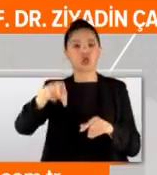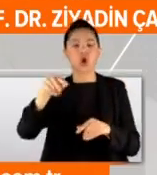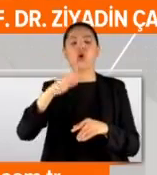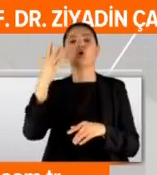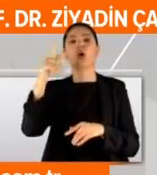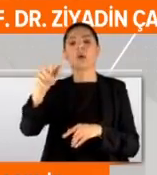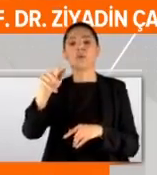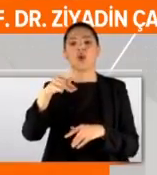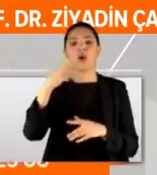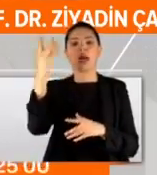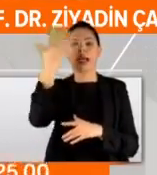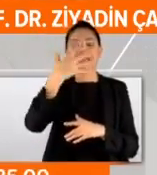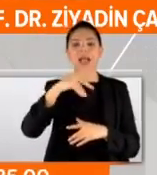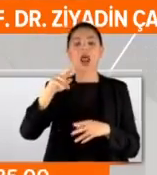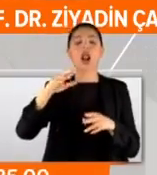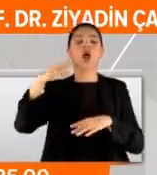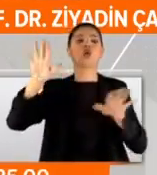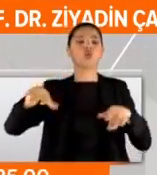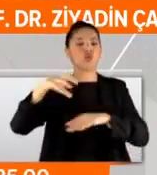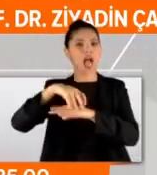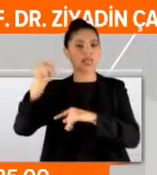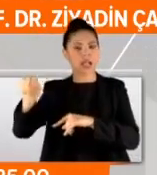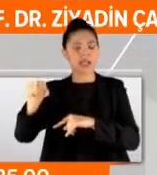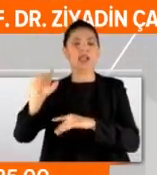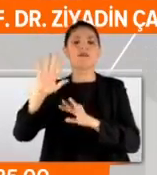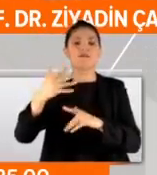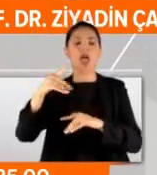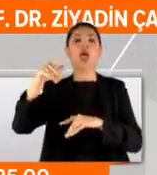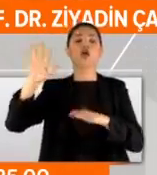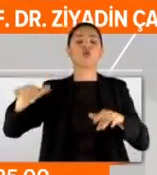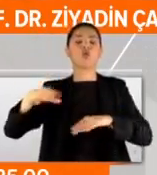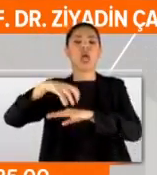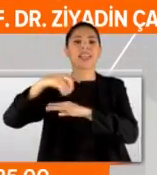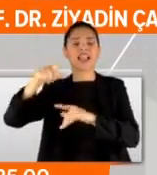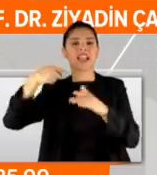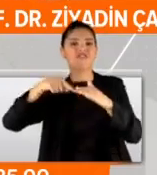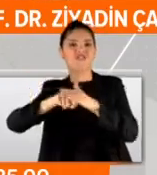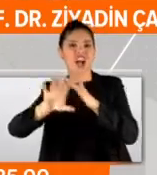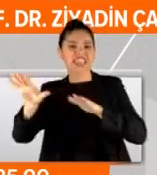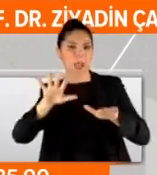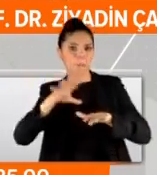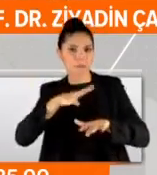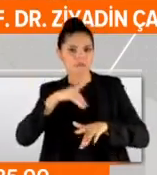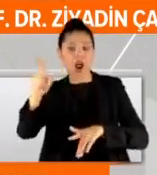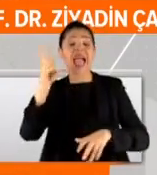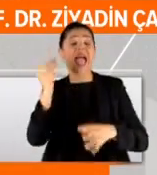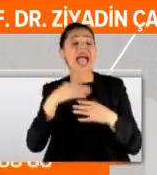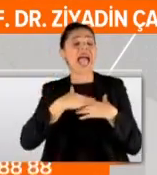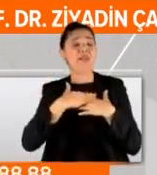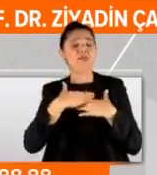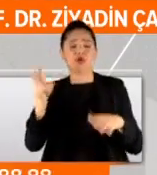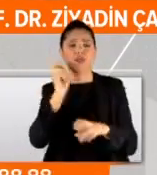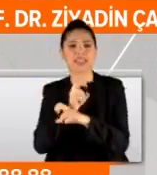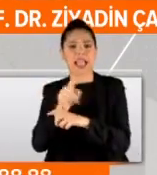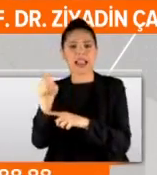çıkışı yaklaşık Kuşadası civarında. Dolayısıyla oradan geçen Kuşadası fayı da var. Dolayısıyla en riskli olan